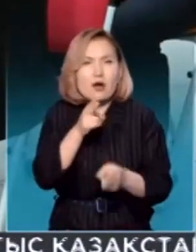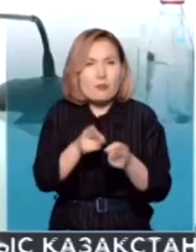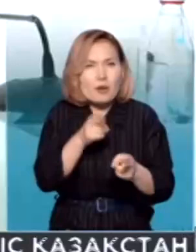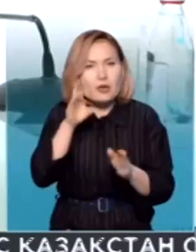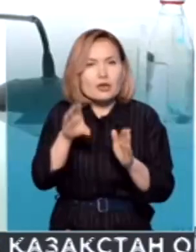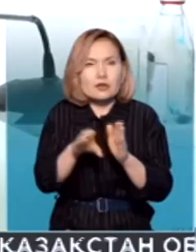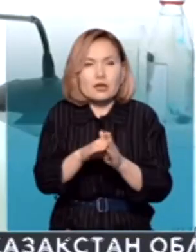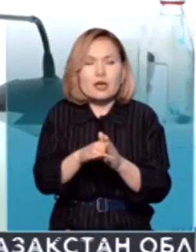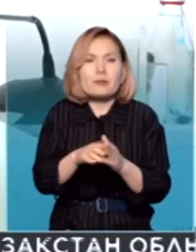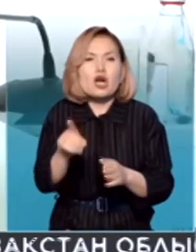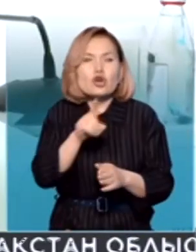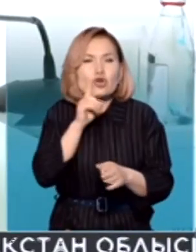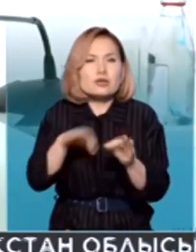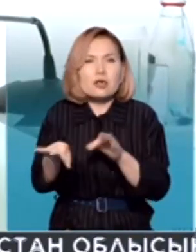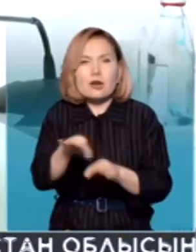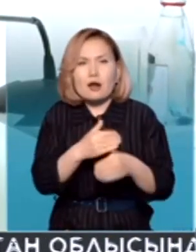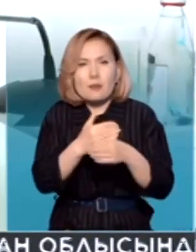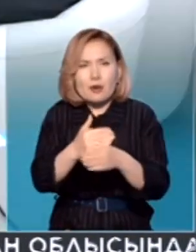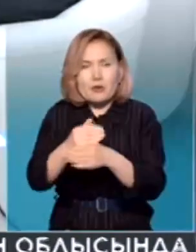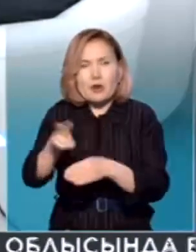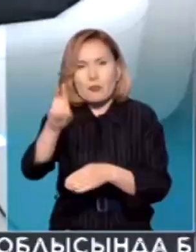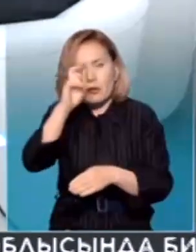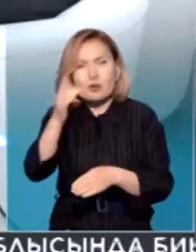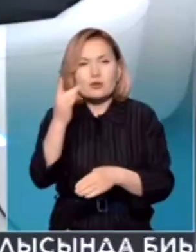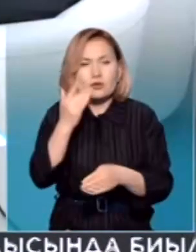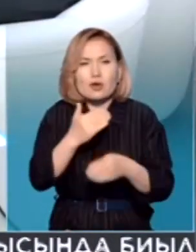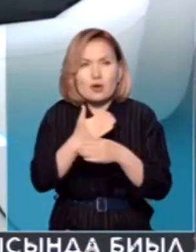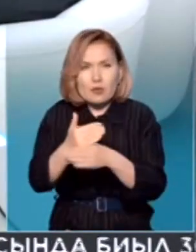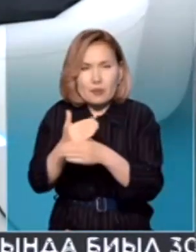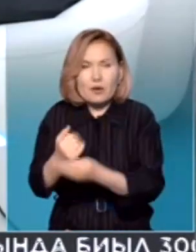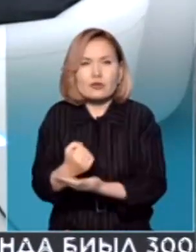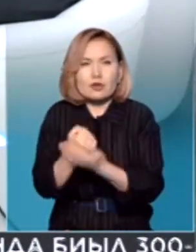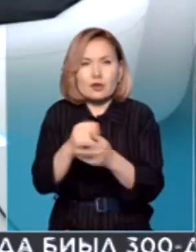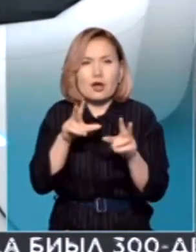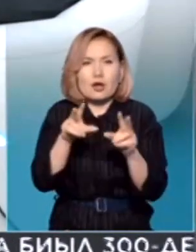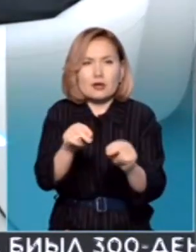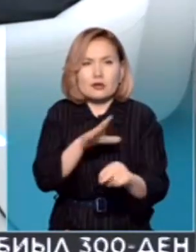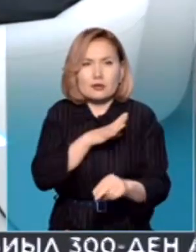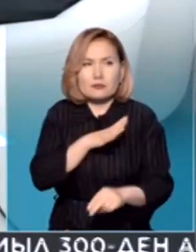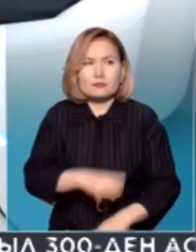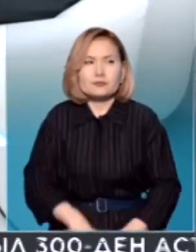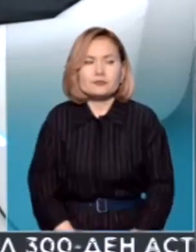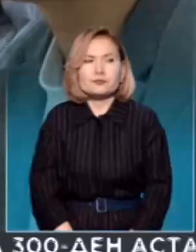тың жобаларына мемлекет тарапынан әрқашан қолдау көрсетілетінін жеткізді.